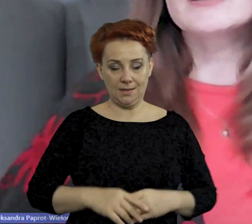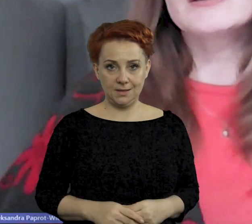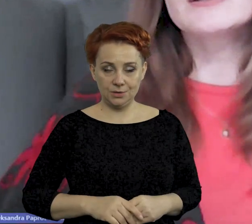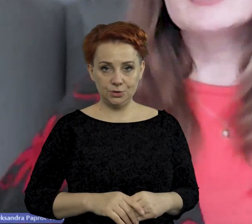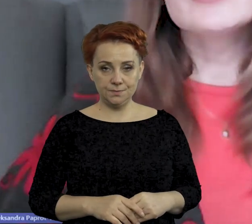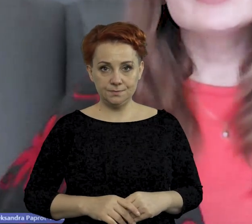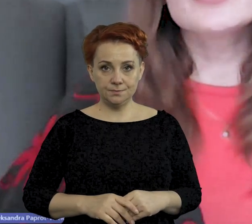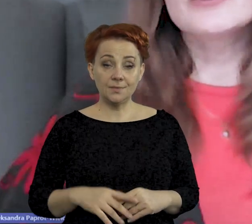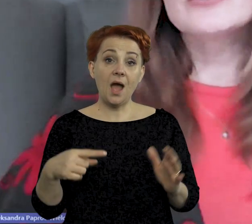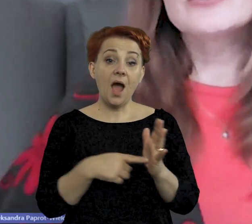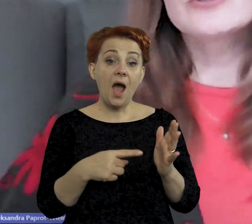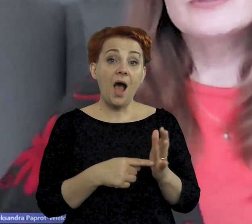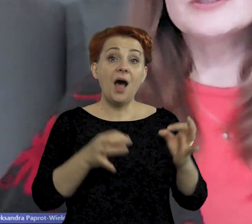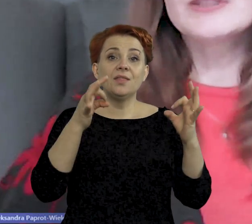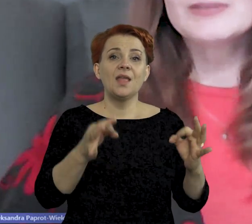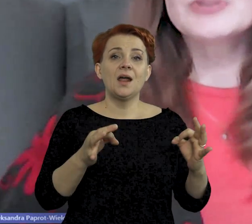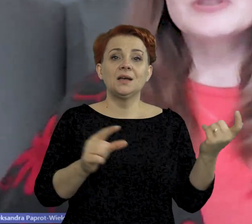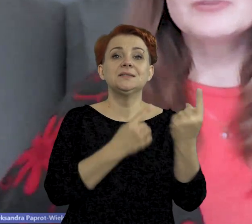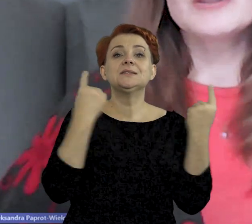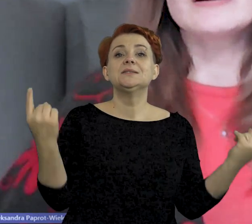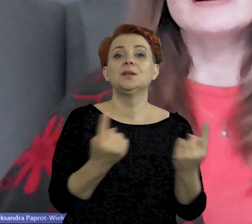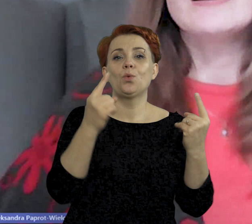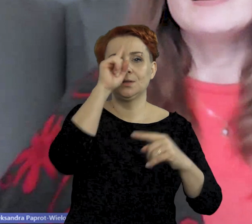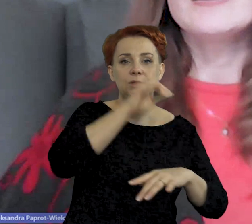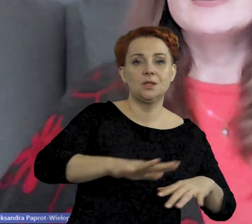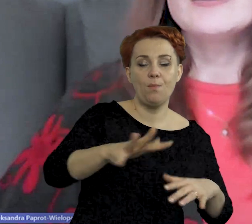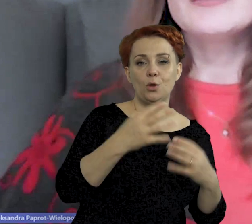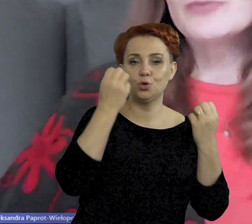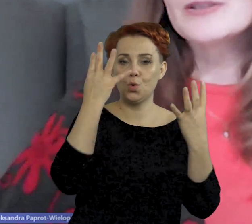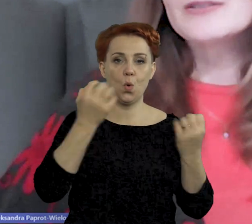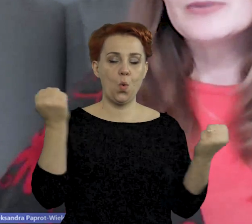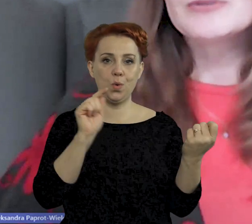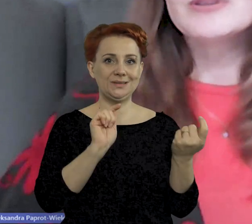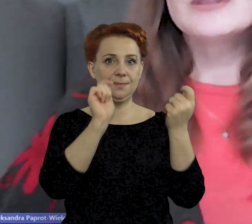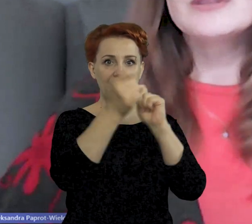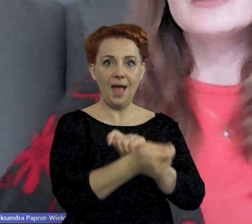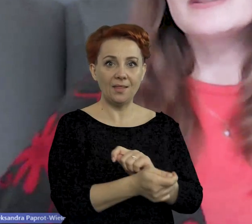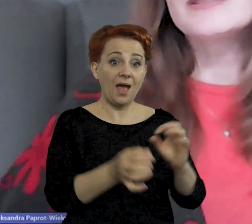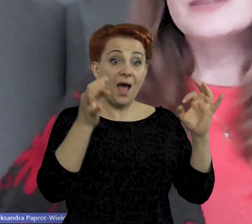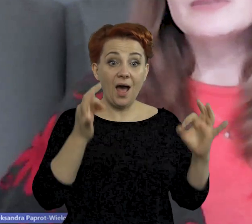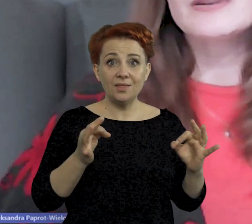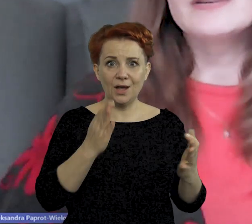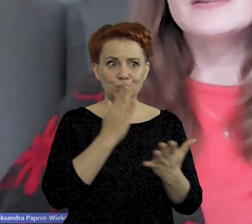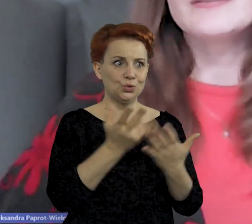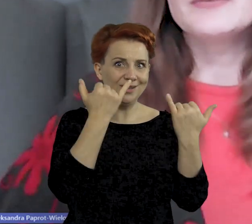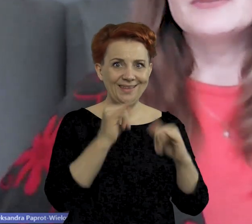zwłaszcza, że ta rzeczywistość społeczno-kulturowa się dynamicznie zmienia i obecnie zupełnie innym